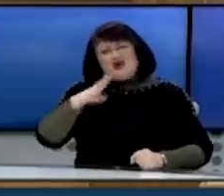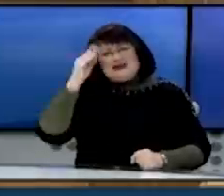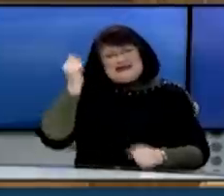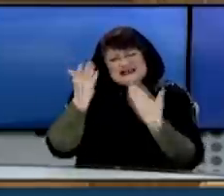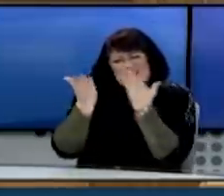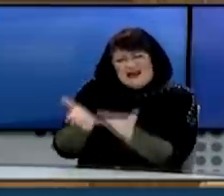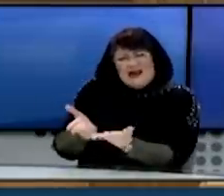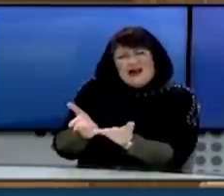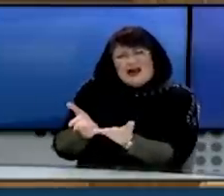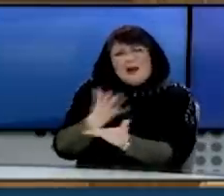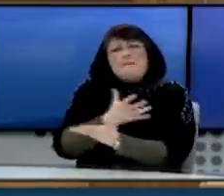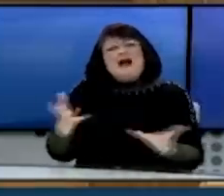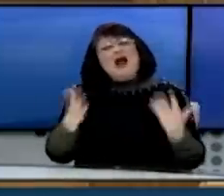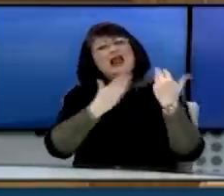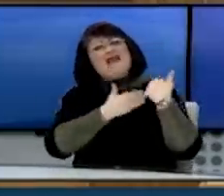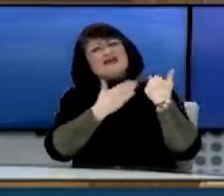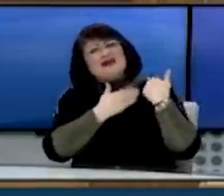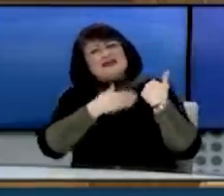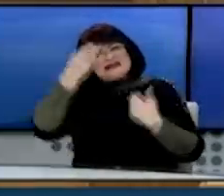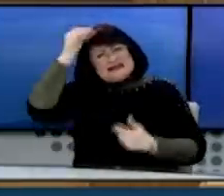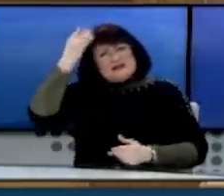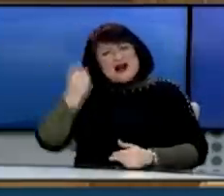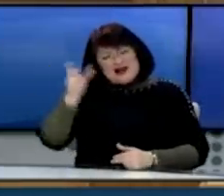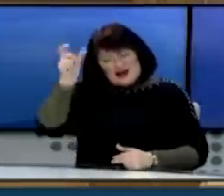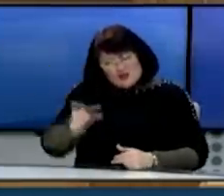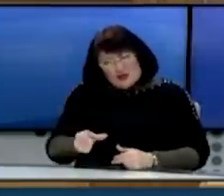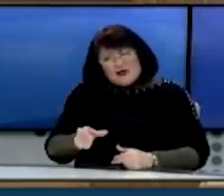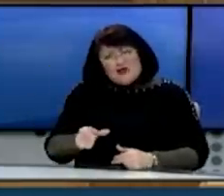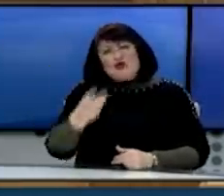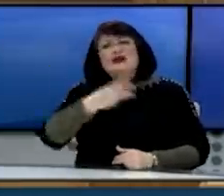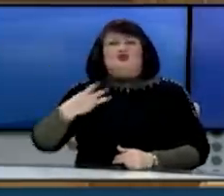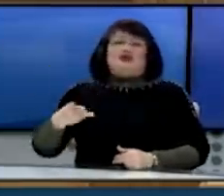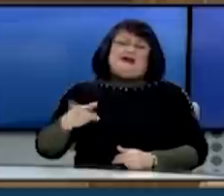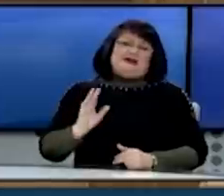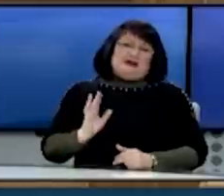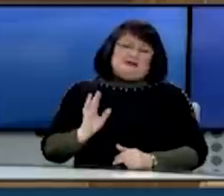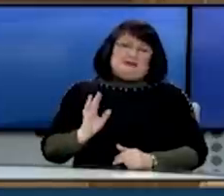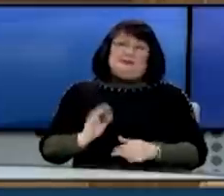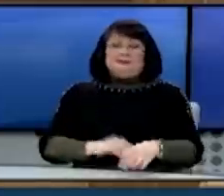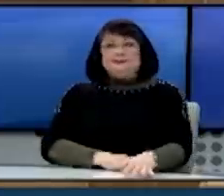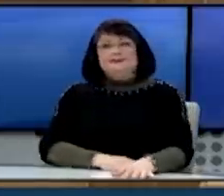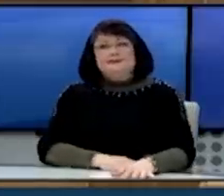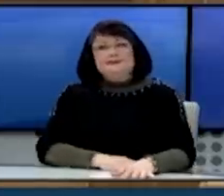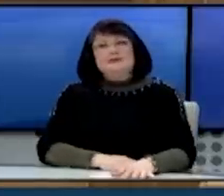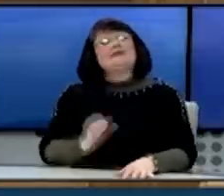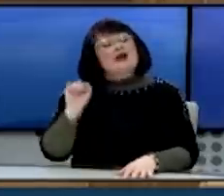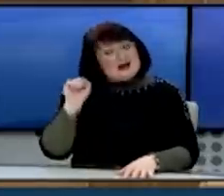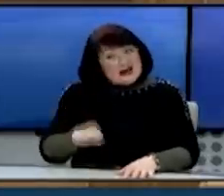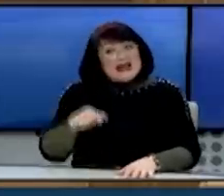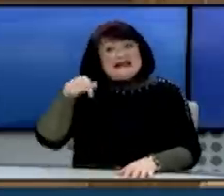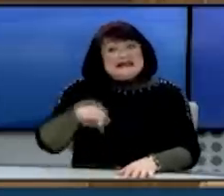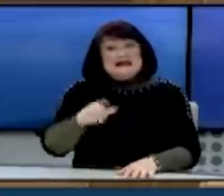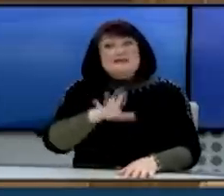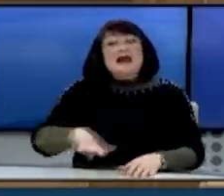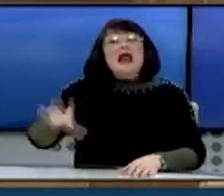ξεχάσει τις μεγάλες ευθύνες του και του ίδιου και του κομματός σας. Ναι, αγαπητοί κύριοι, σήμερα ο